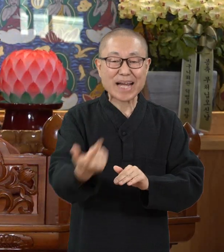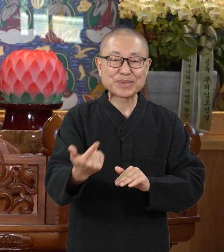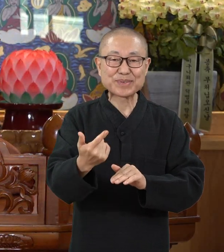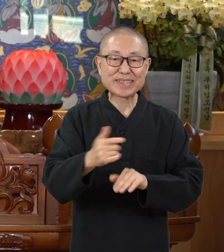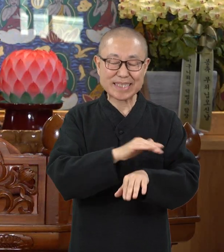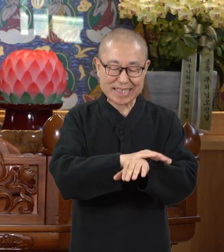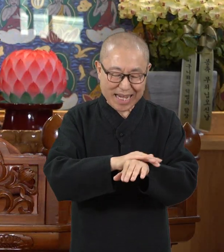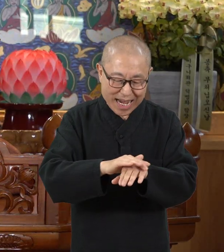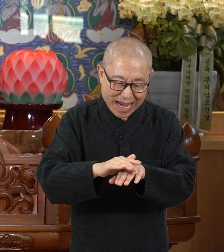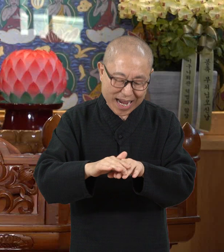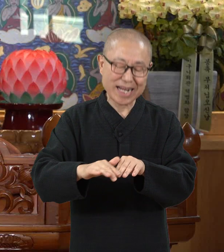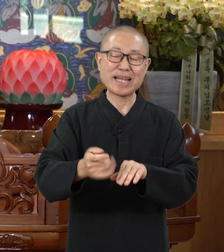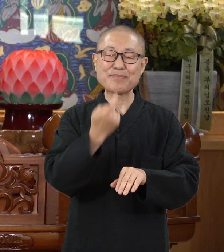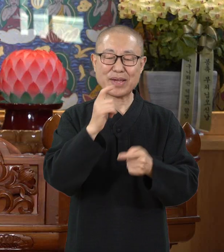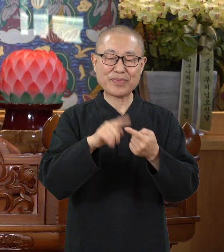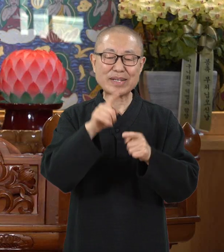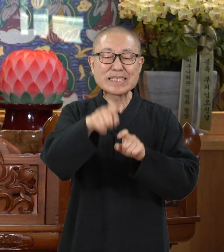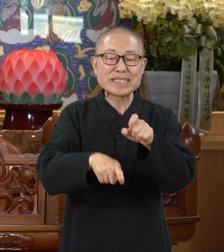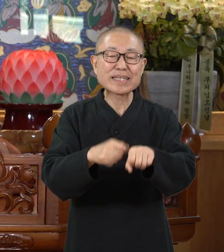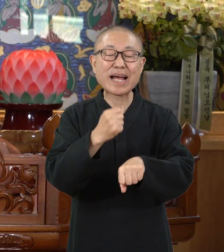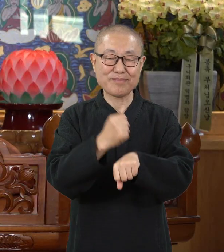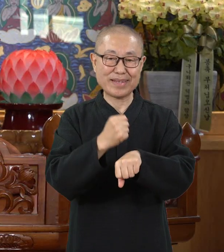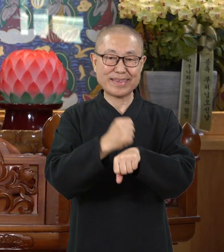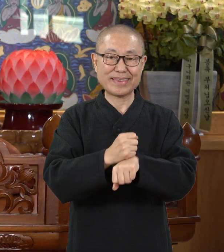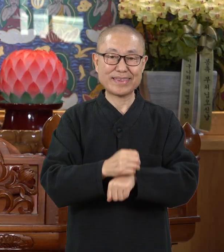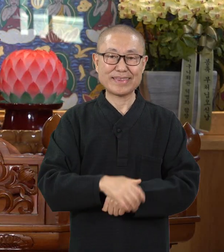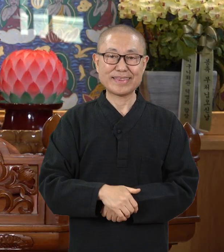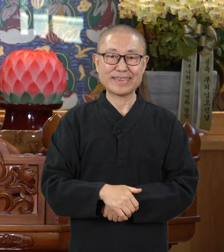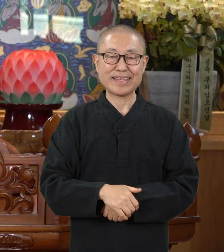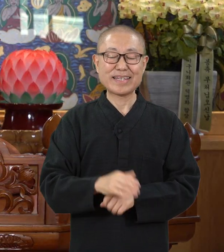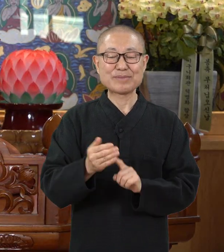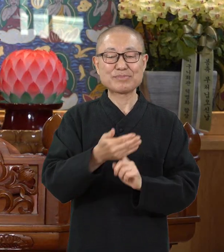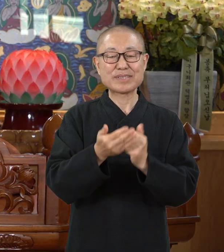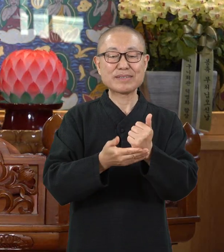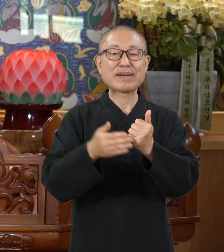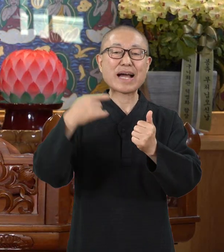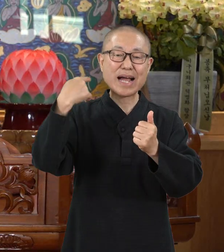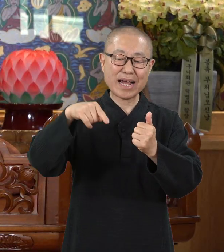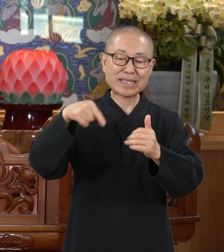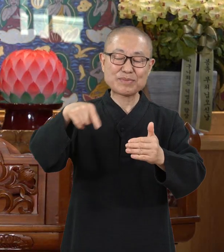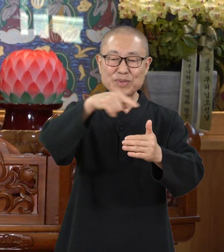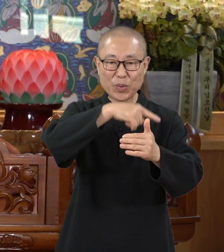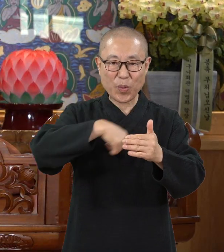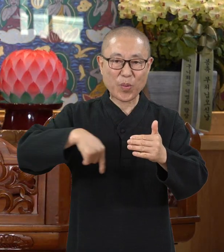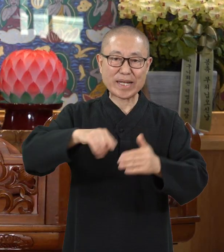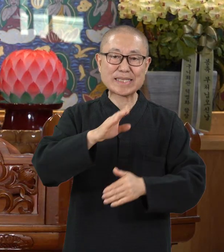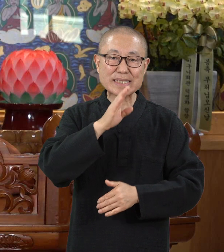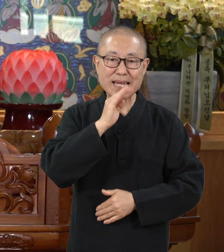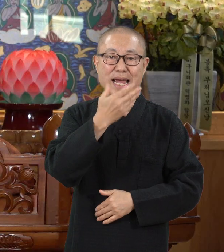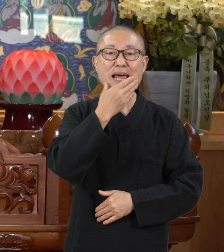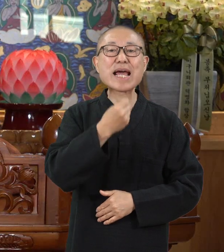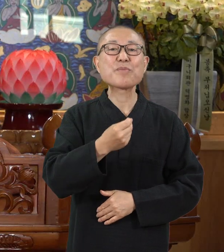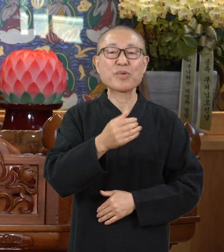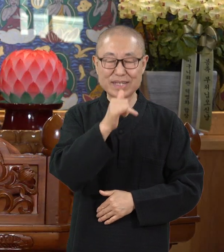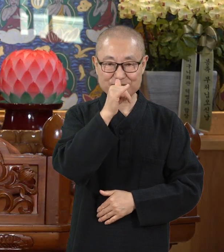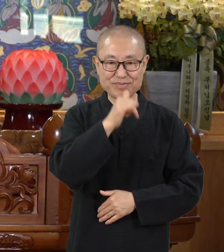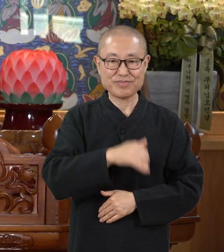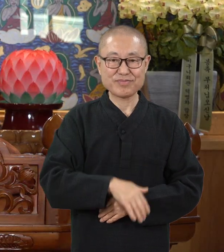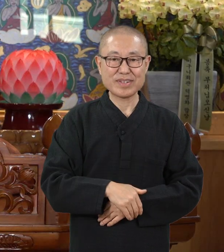잘 실천하고 살면은, 그러면은 부처님 가르침 속에 정말 행복이